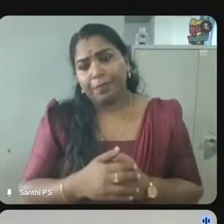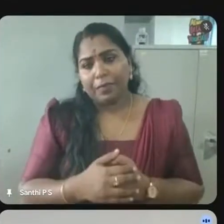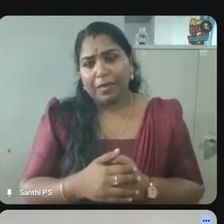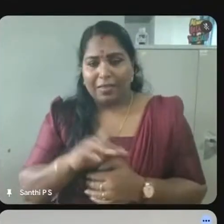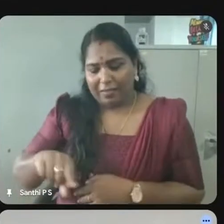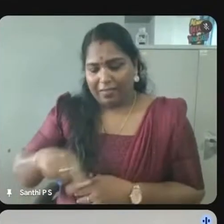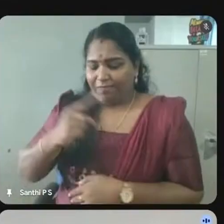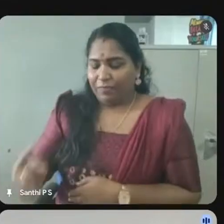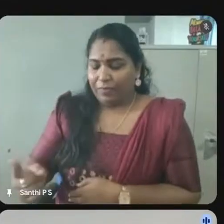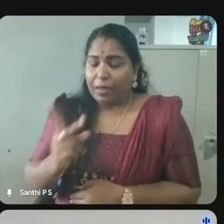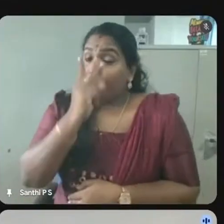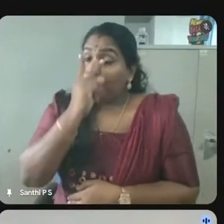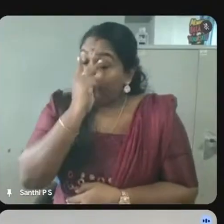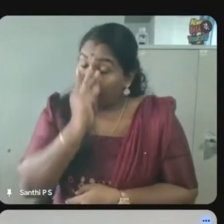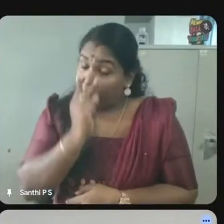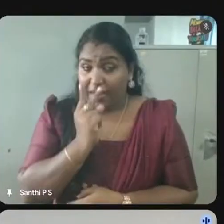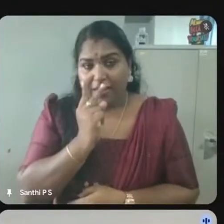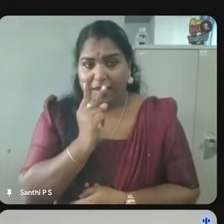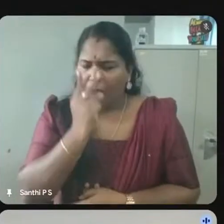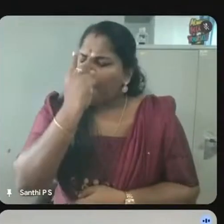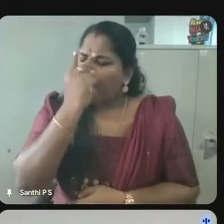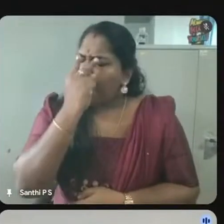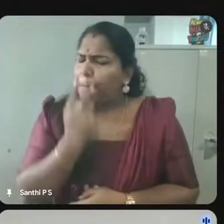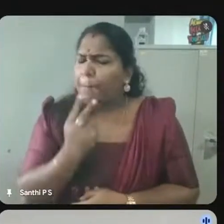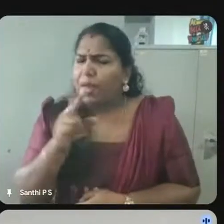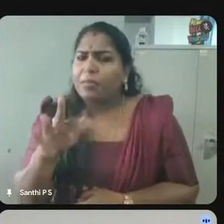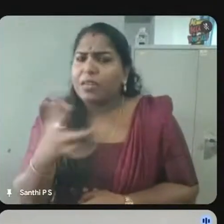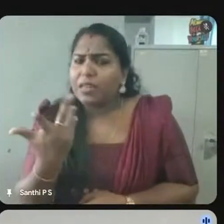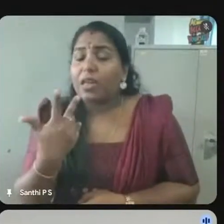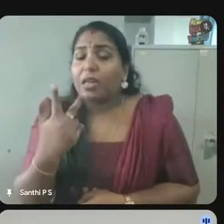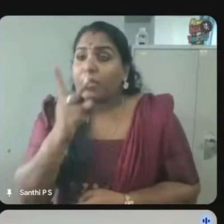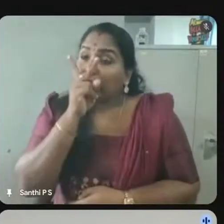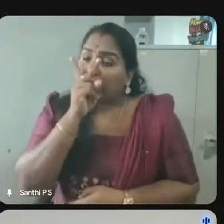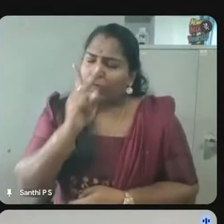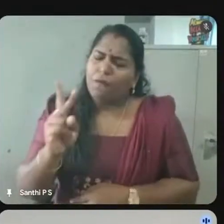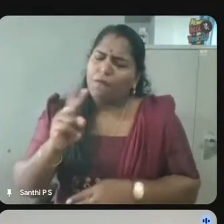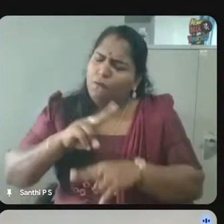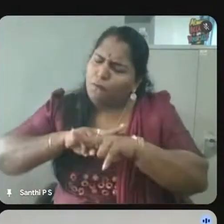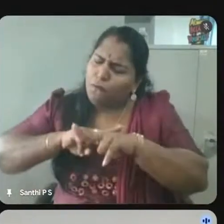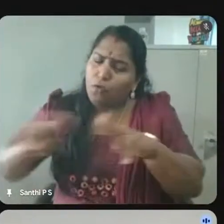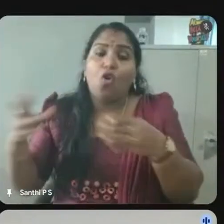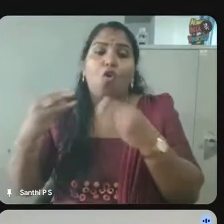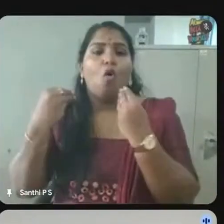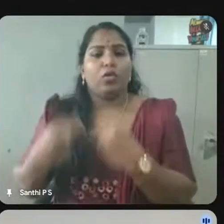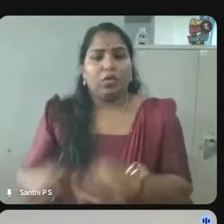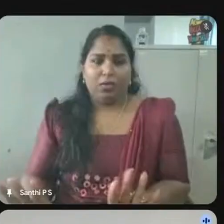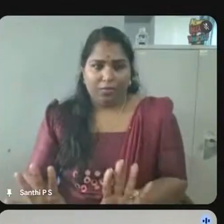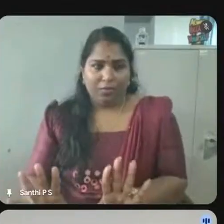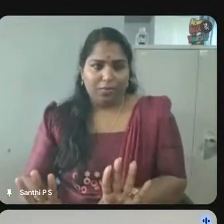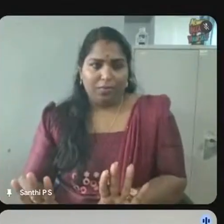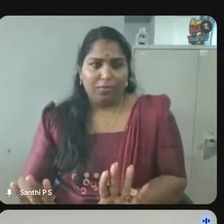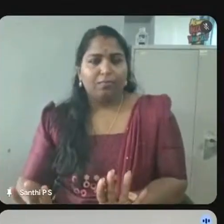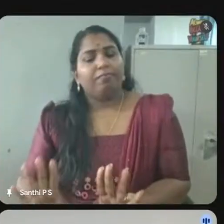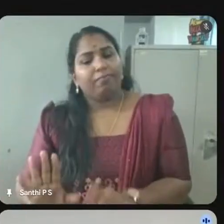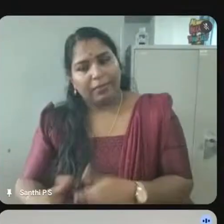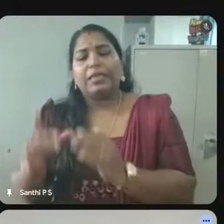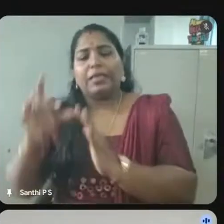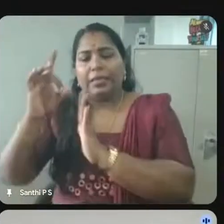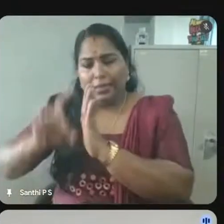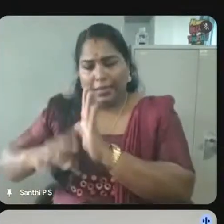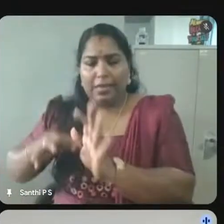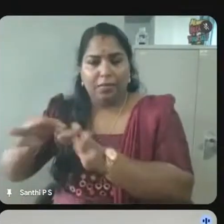എന്ന് പറയുമ്പോൾ കാഴ്ചശക്തി പൂർണ്ണമായോ ഏറെക്കുറെ പൂർണ്ണമായോ നഷ്ടപ്പെടുന്ന ഒരു അവസ്ഥ. നമ്മൾ ഇതിലോട്ട് ഡീറ്റെയിൽ ആയിട്ട്